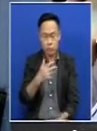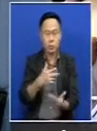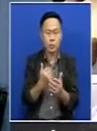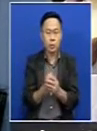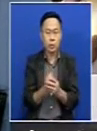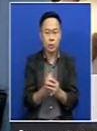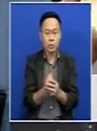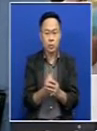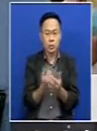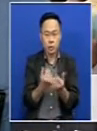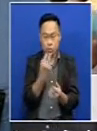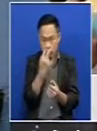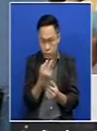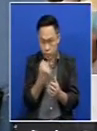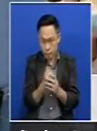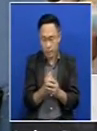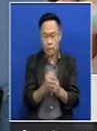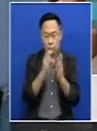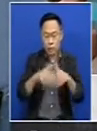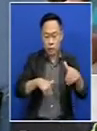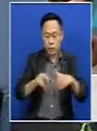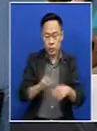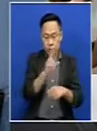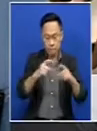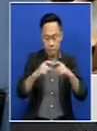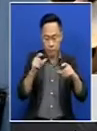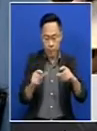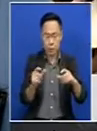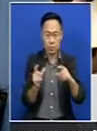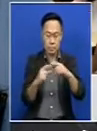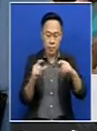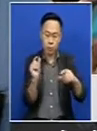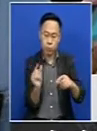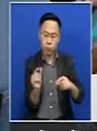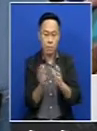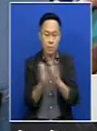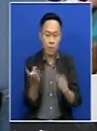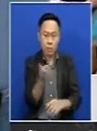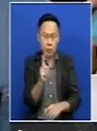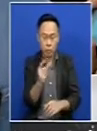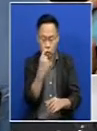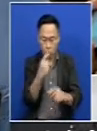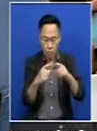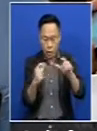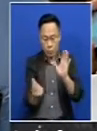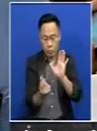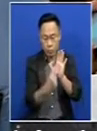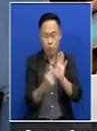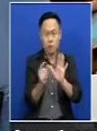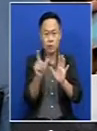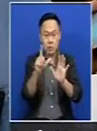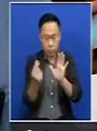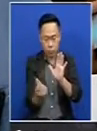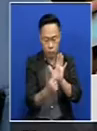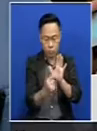ภาพนะครับว่าการใช้การเปลี่ยนแปลงมากน้อยอย่างไรนะครับเพราะว่าที่จะเกิ